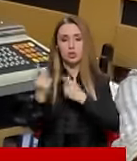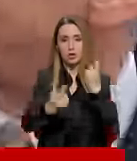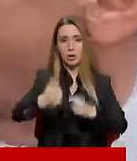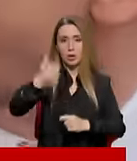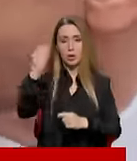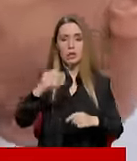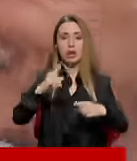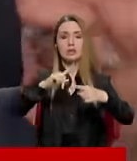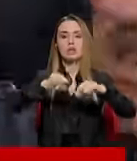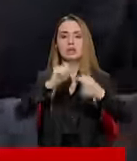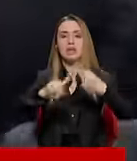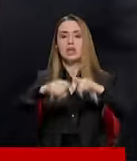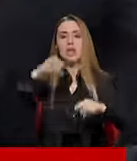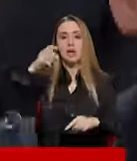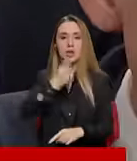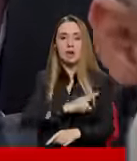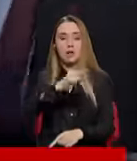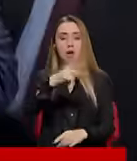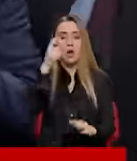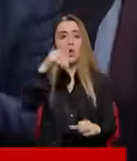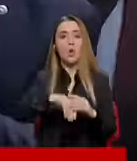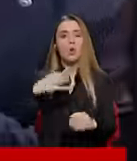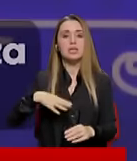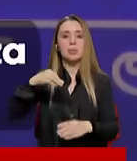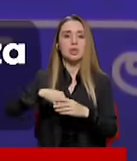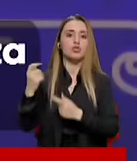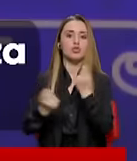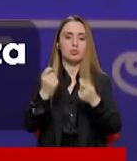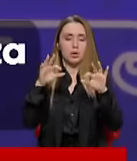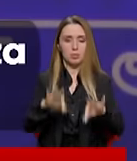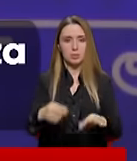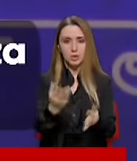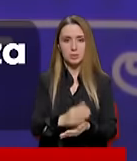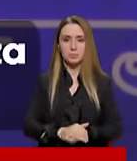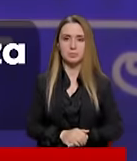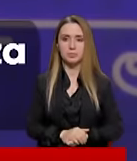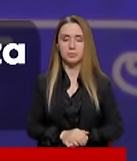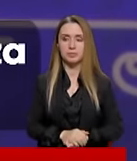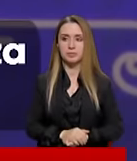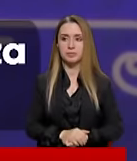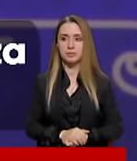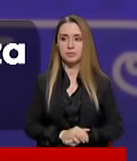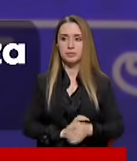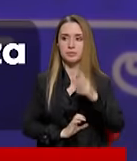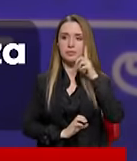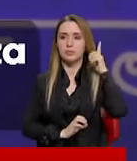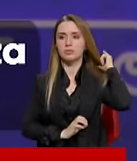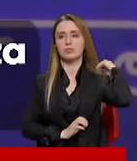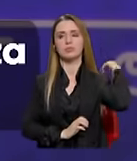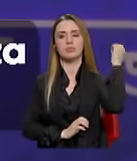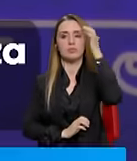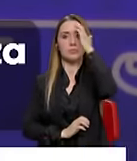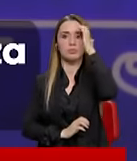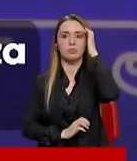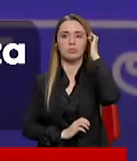Kırıkkale'de AK Partili adaya oy istemek için sahaya indi sizlerin sağa sola bakmadan başkanımıza